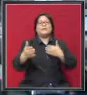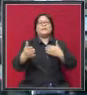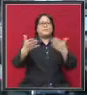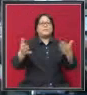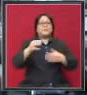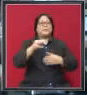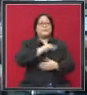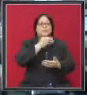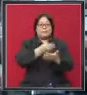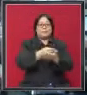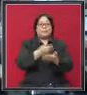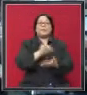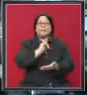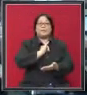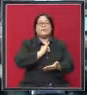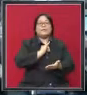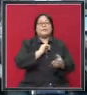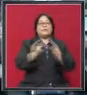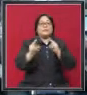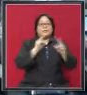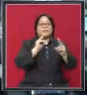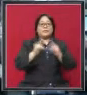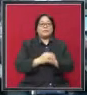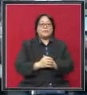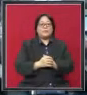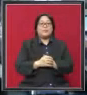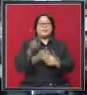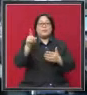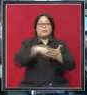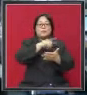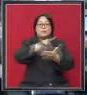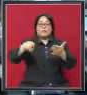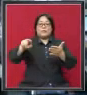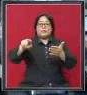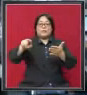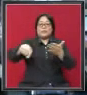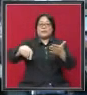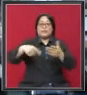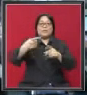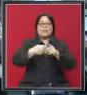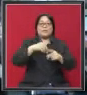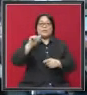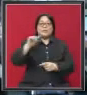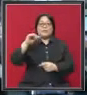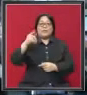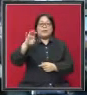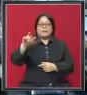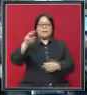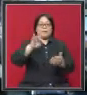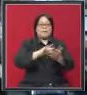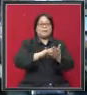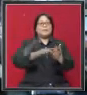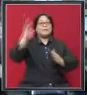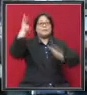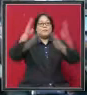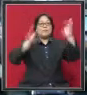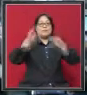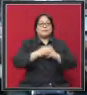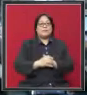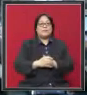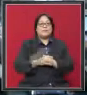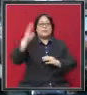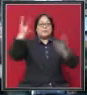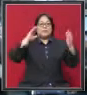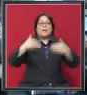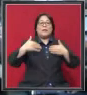Apapun Menteri Kewangan, saya rakamkan ya kritikan daripada di Academy of Medicine Malaysia, Malaysian